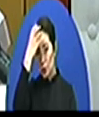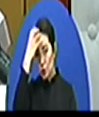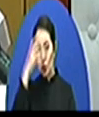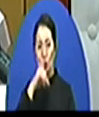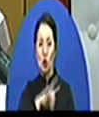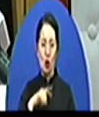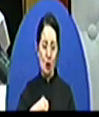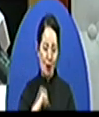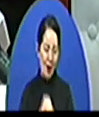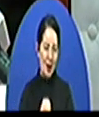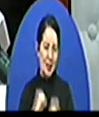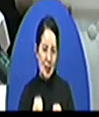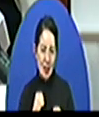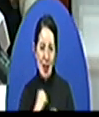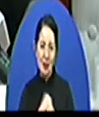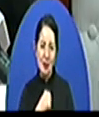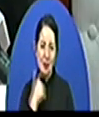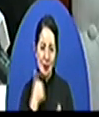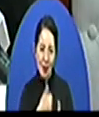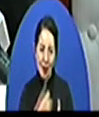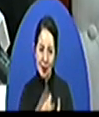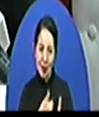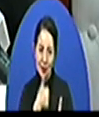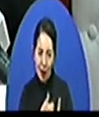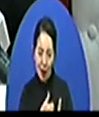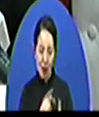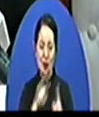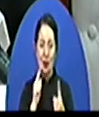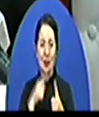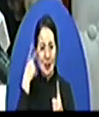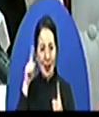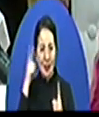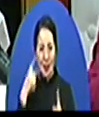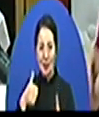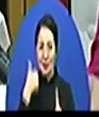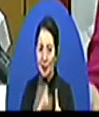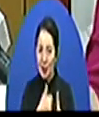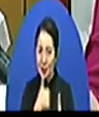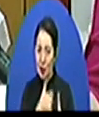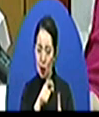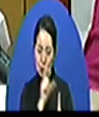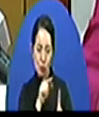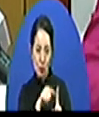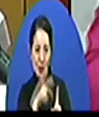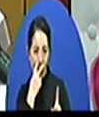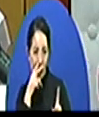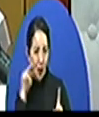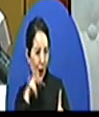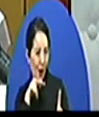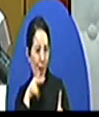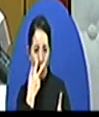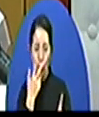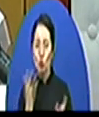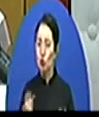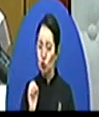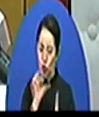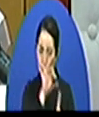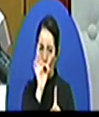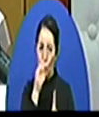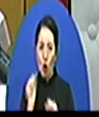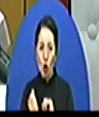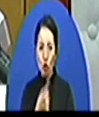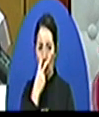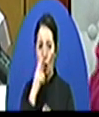хүндээ, сайн ажилласан хүндээ, санаачлаг гаргаж ажилласан хүмүүсээ бол харж үзэх ёстой. Онцгойлон харж үзэх